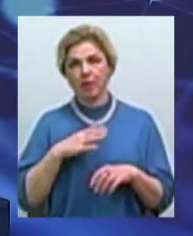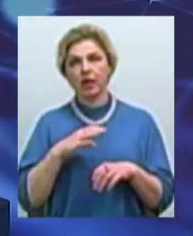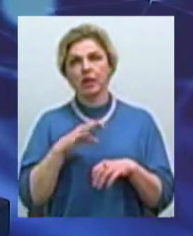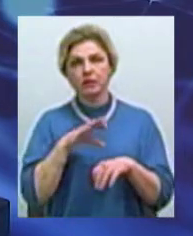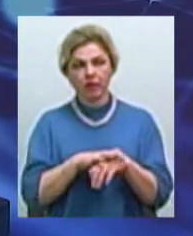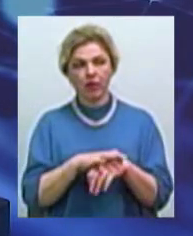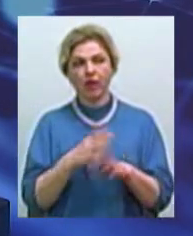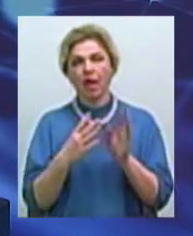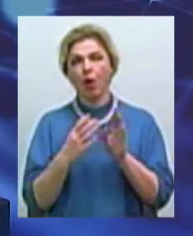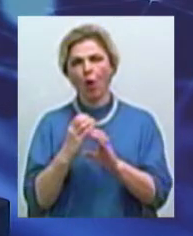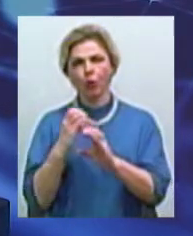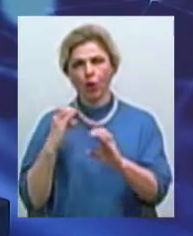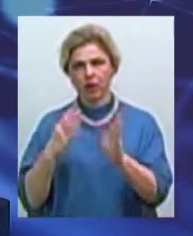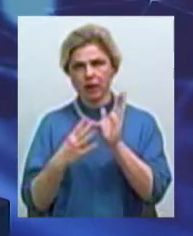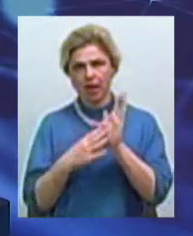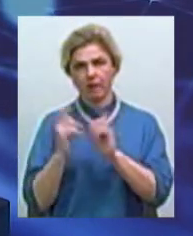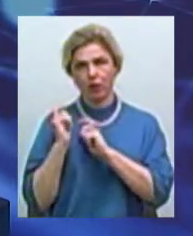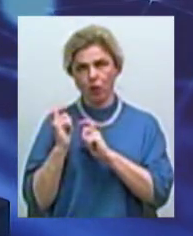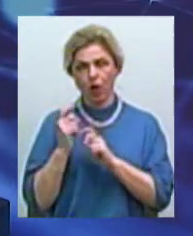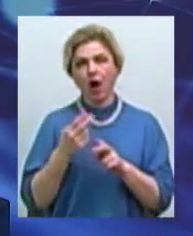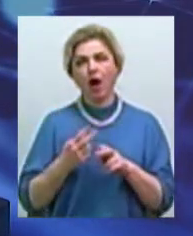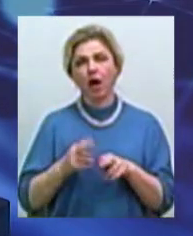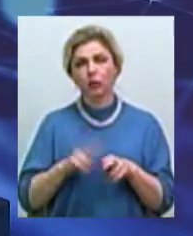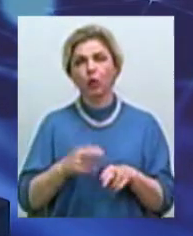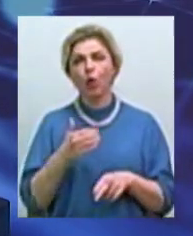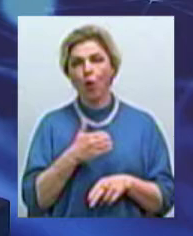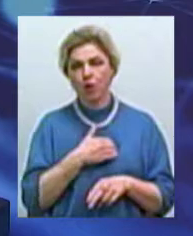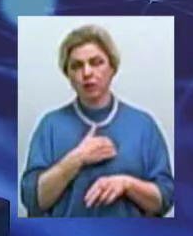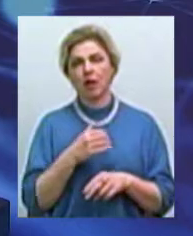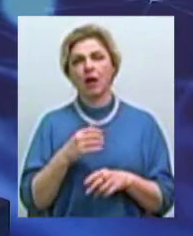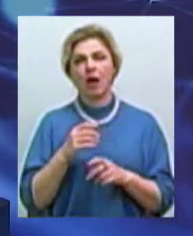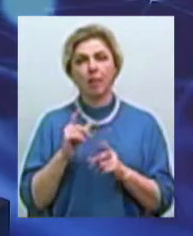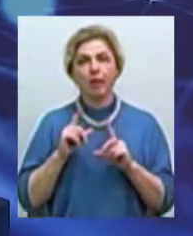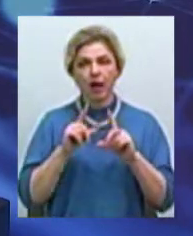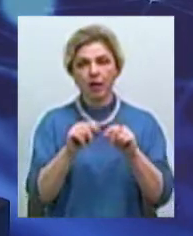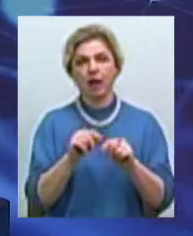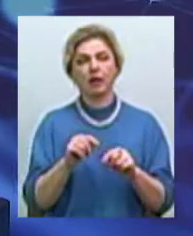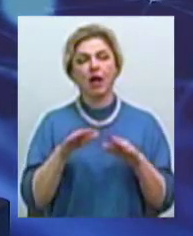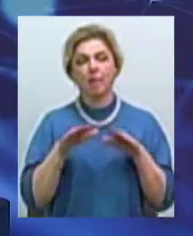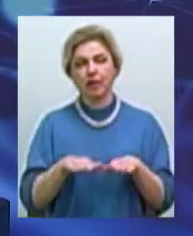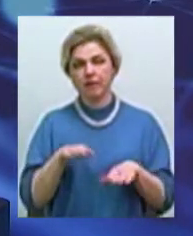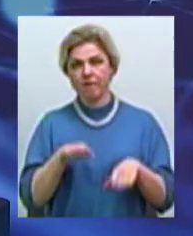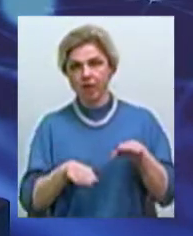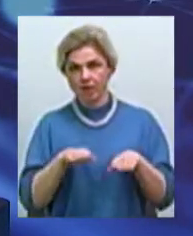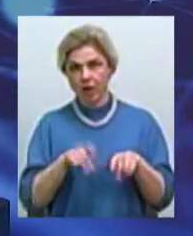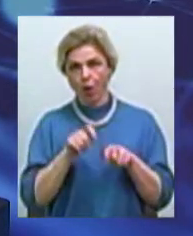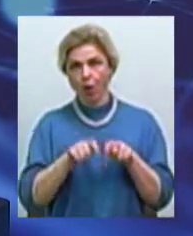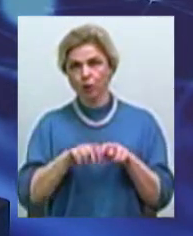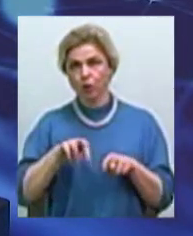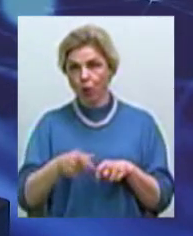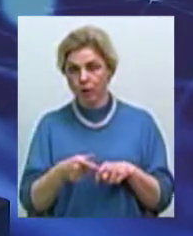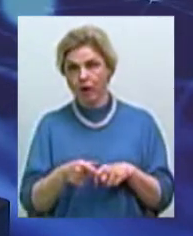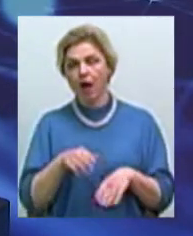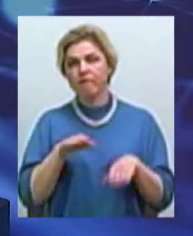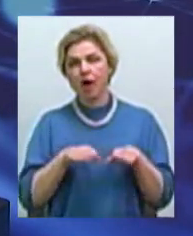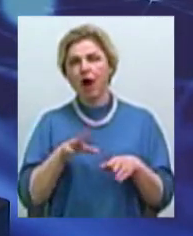9 вантажівок, які намагались об'їхати польовими шляхами пункт габаритно-вагового контролю. Вага